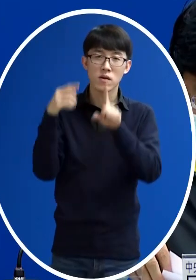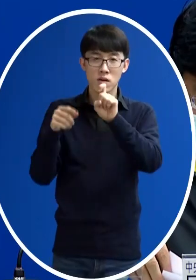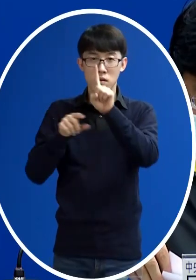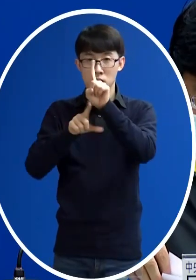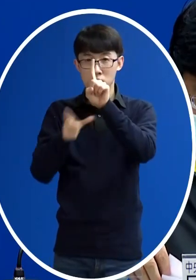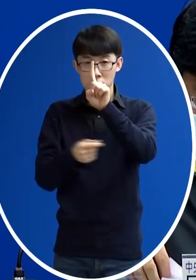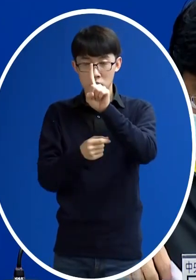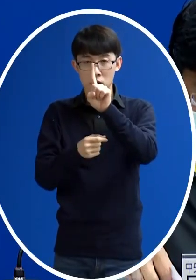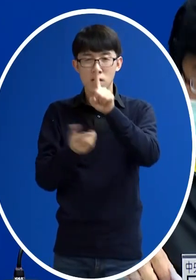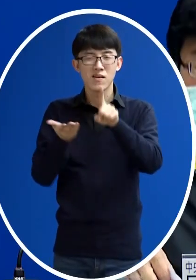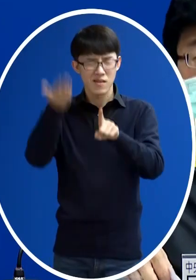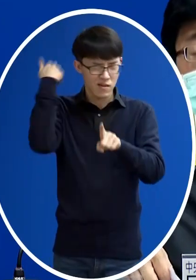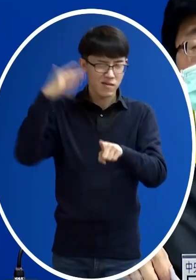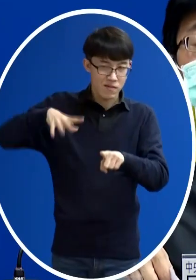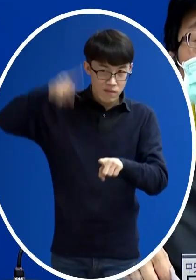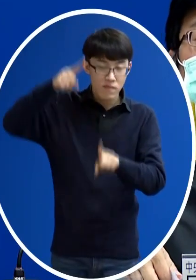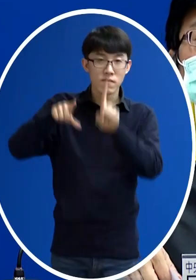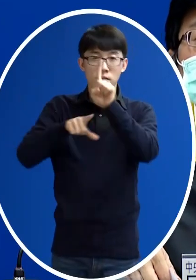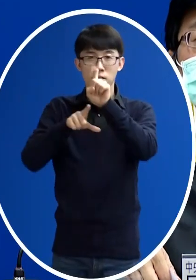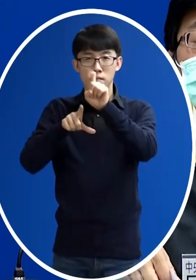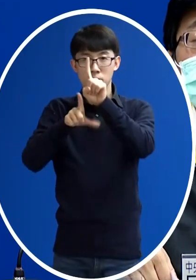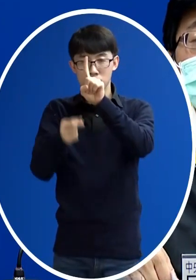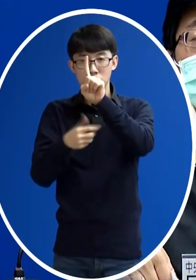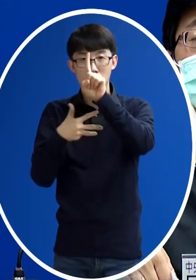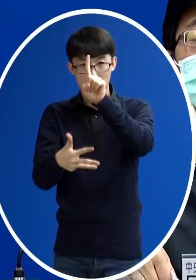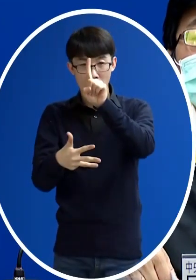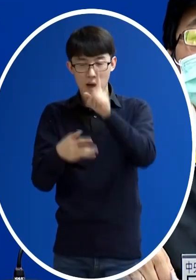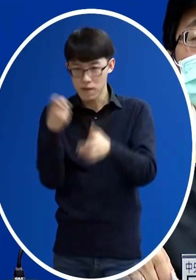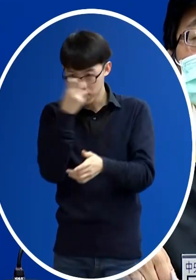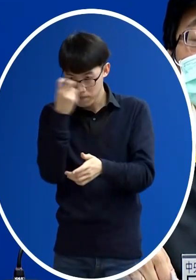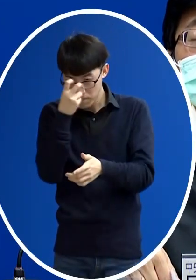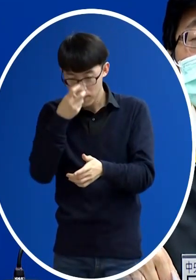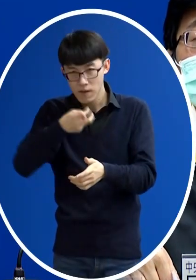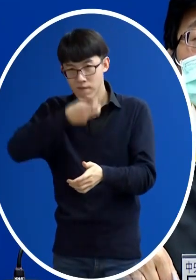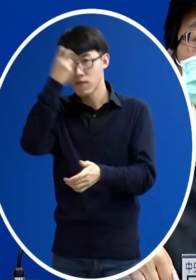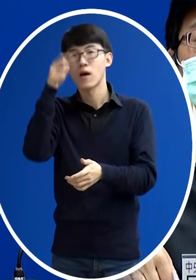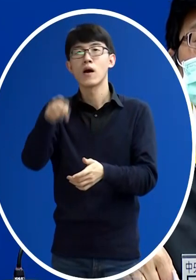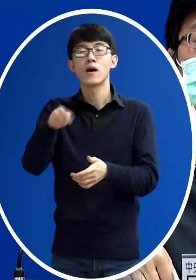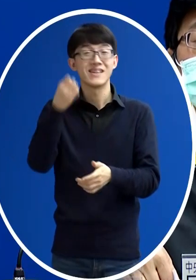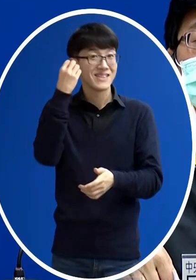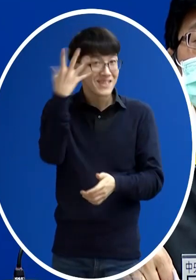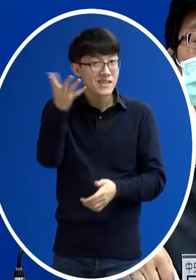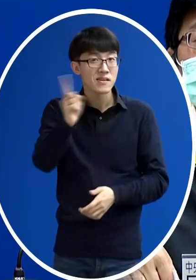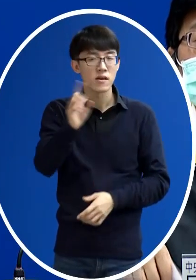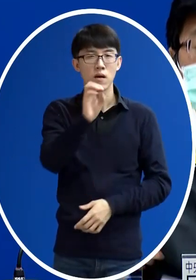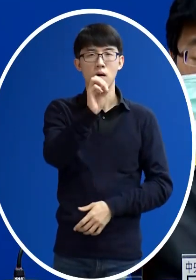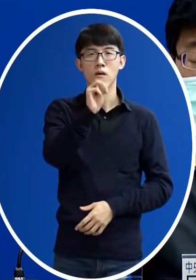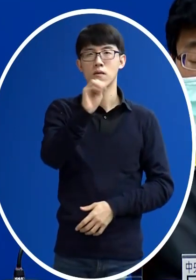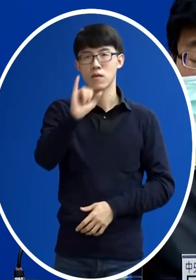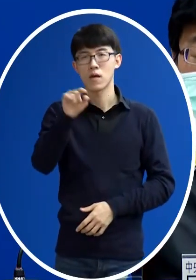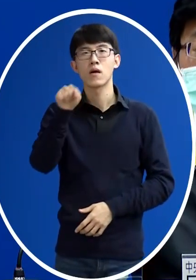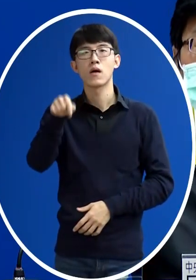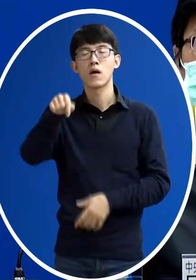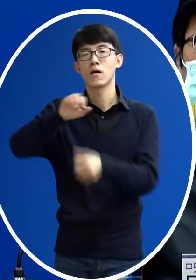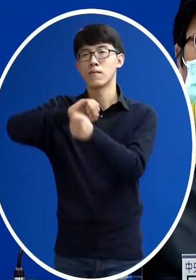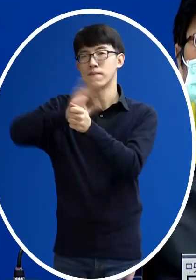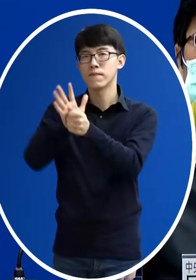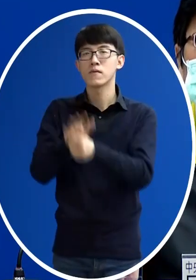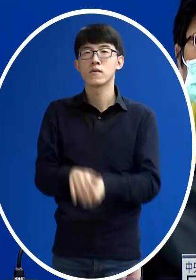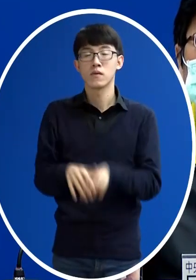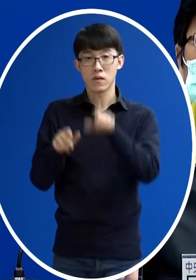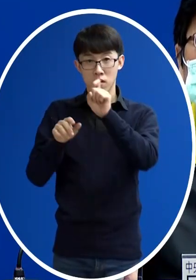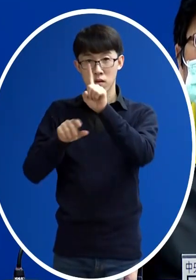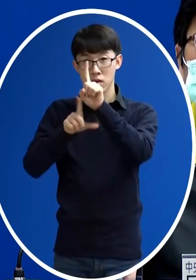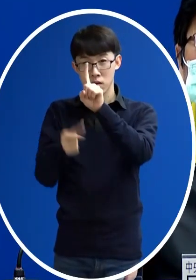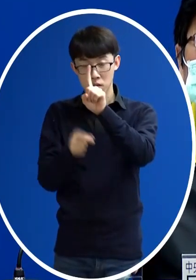从11月8号最早是11月8号可以验出有 Omicron 的这个阳性哈。那整个11月来看呢，这个 Omicron 已